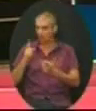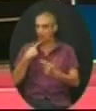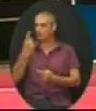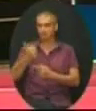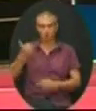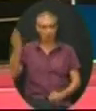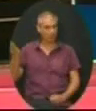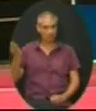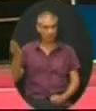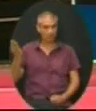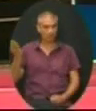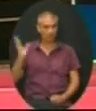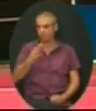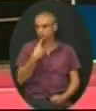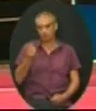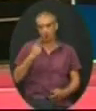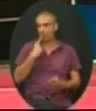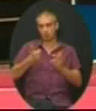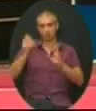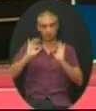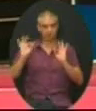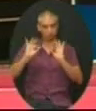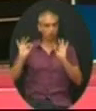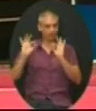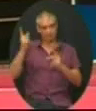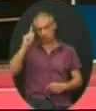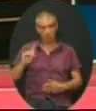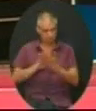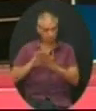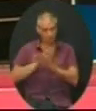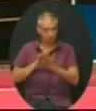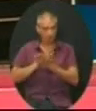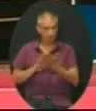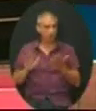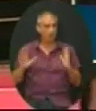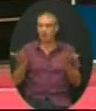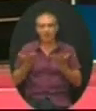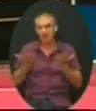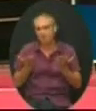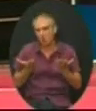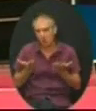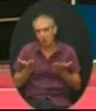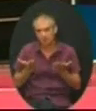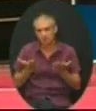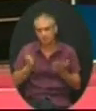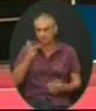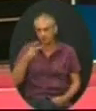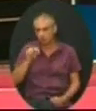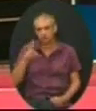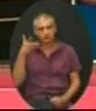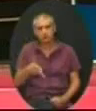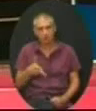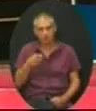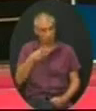דיווחו לשר? לפי מה שאת אומרת, הם לא דיווחו לשר שלהם שום דבר אם הוא לא ידע כלום. עכשיו, איפה, הרי בנושא של הצוללות,